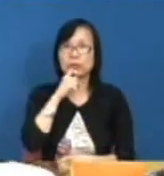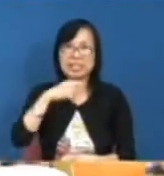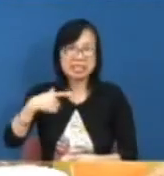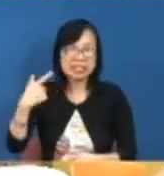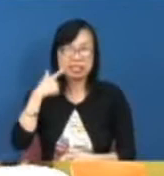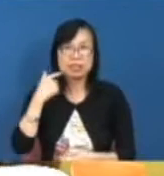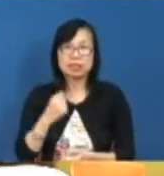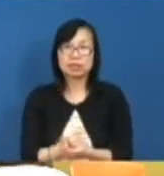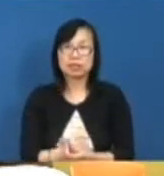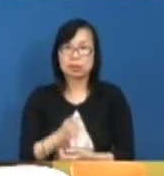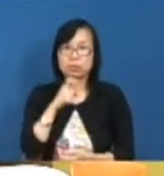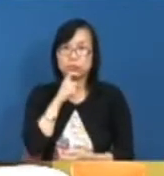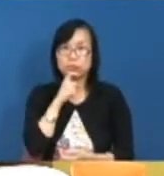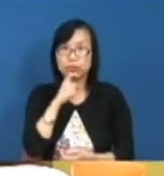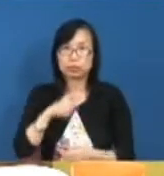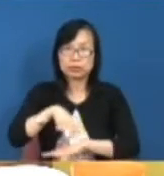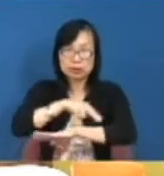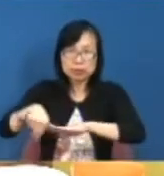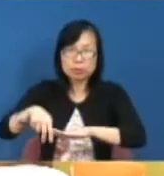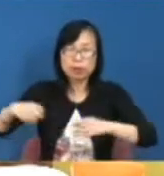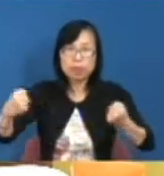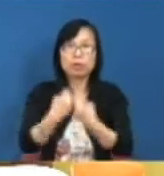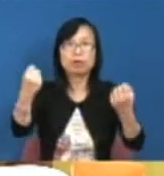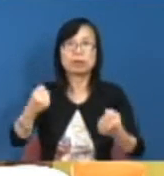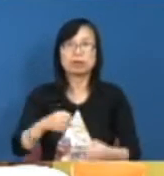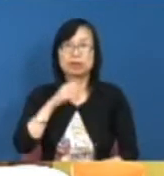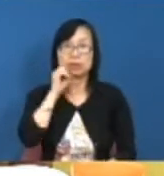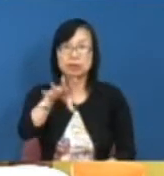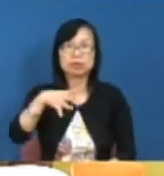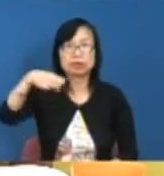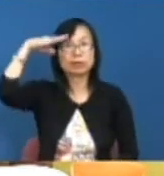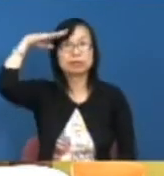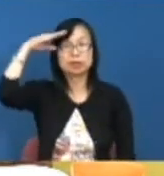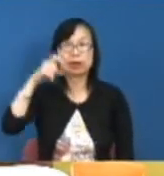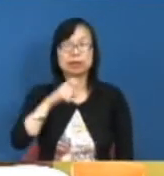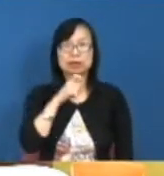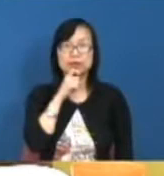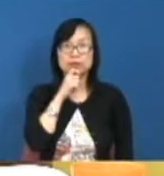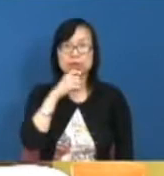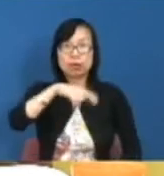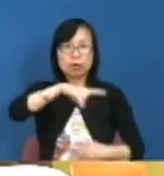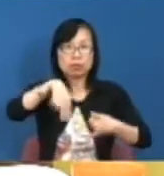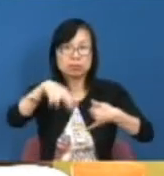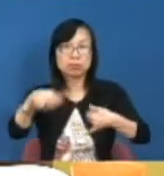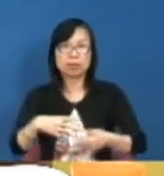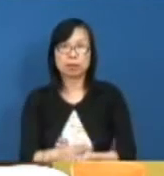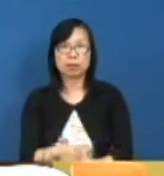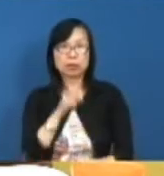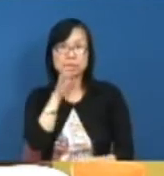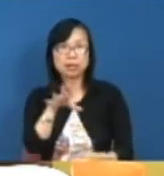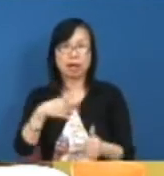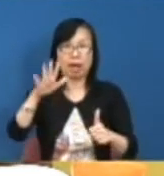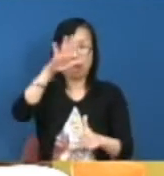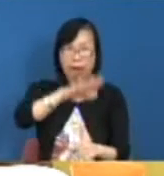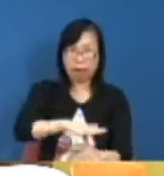啦。你唔該揾證據，叫警方嚟搜我哋嘅辦公室啦。幾時有一個暴力？有一個叫做暗殺組，有一個叫